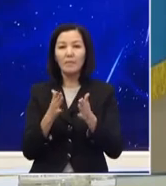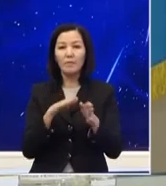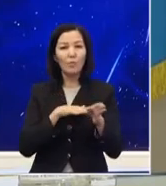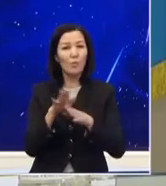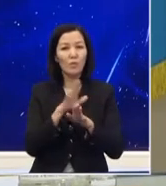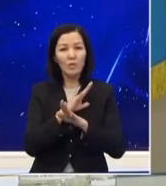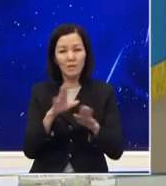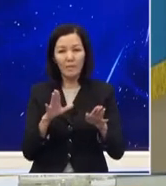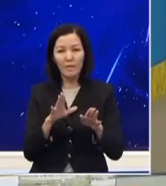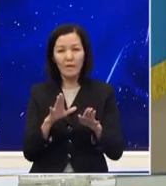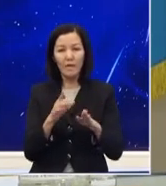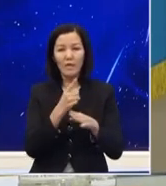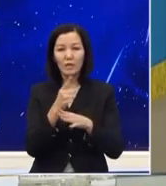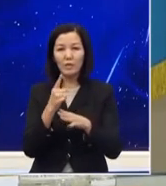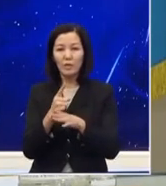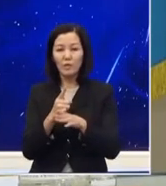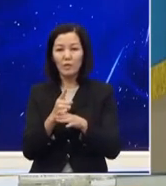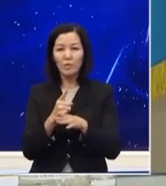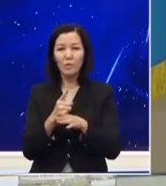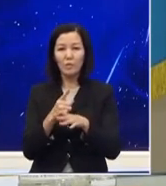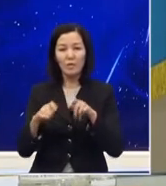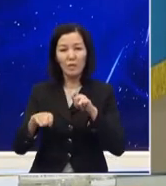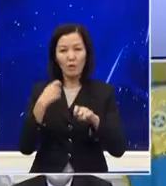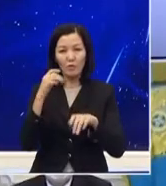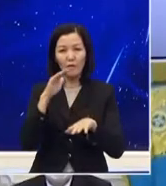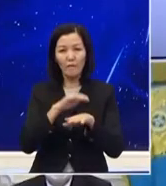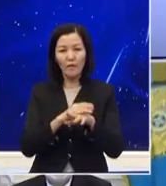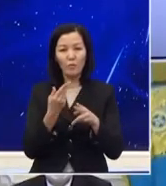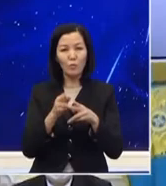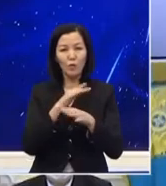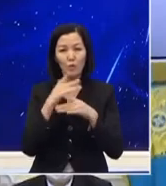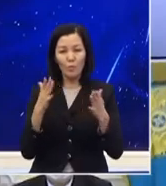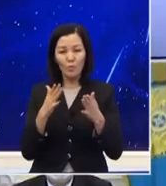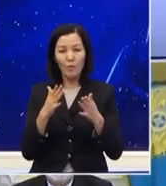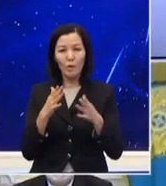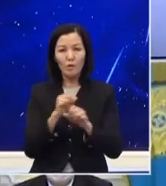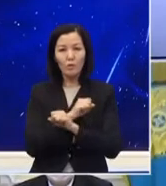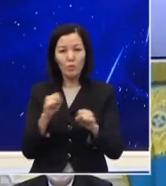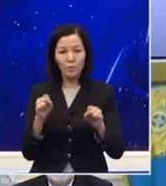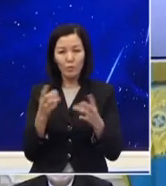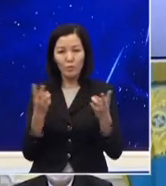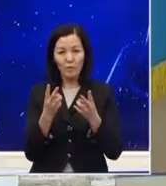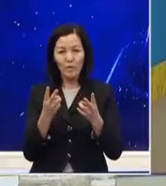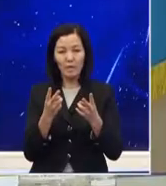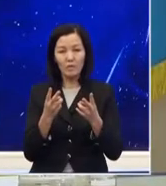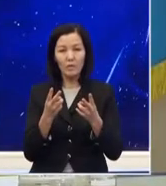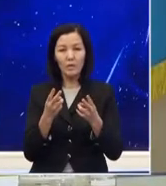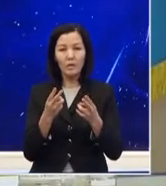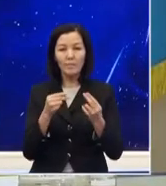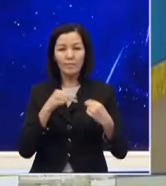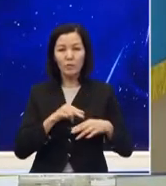орындамай, шектеу шараларын қайта бұзу жағдайлары жиелей түсті. Бұған жол беруге болмайды.